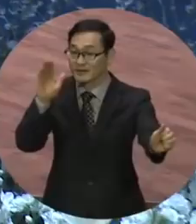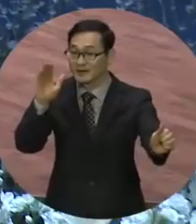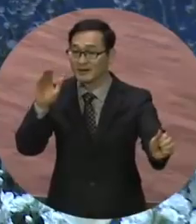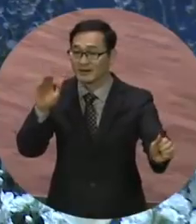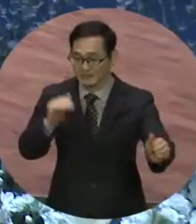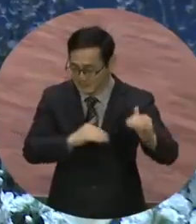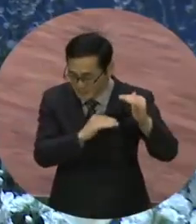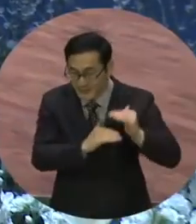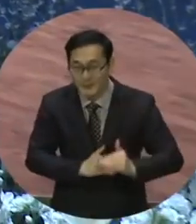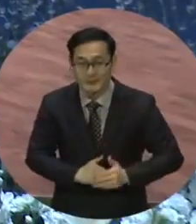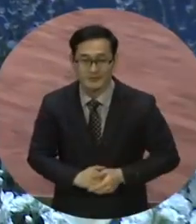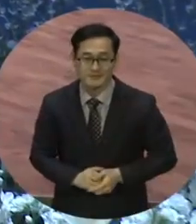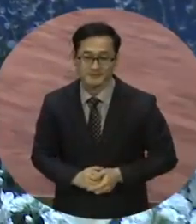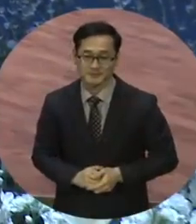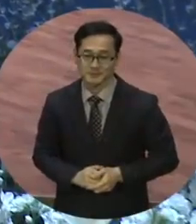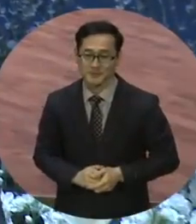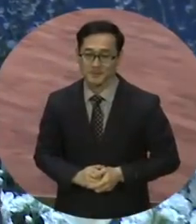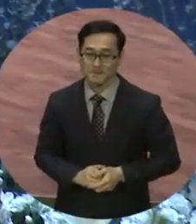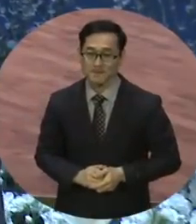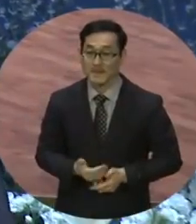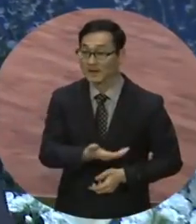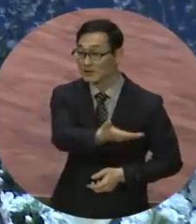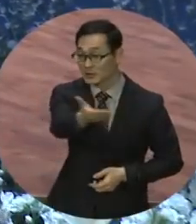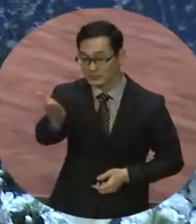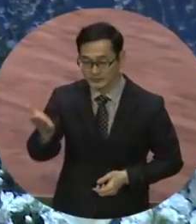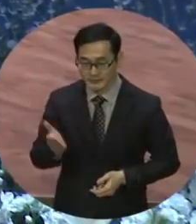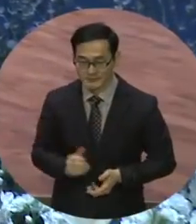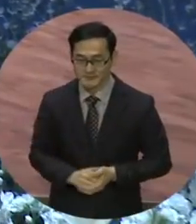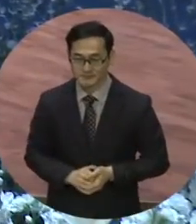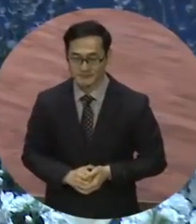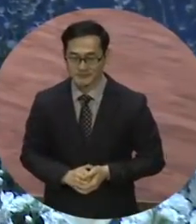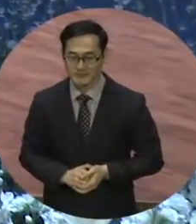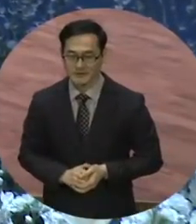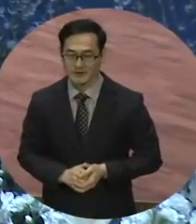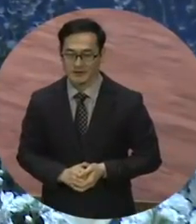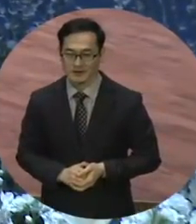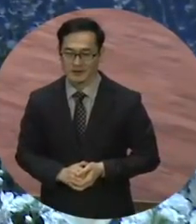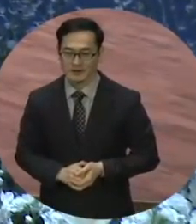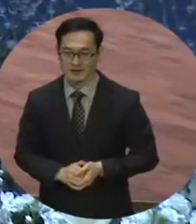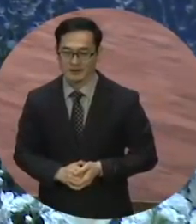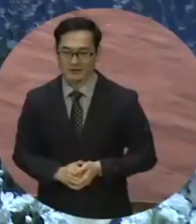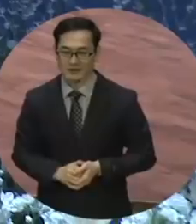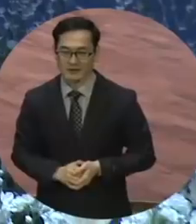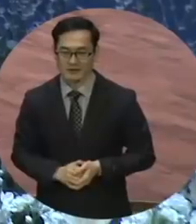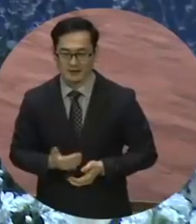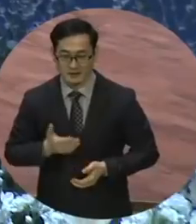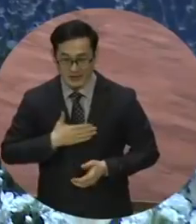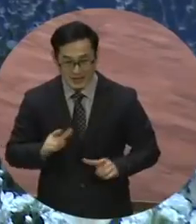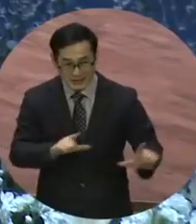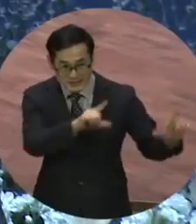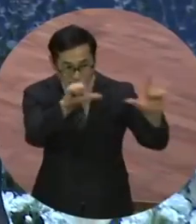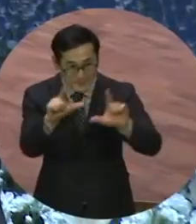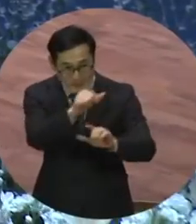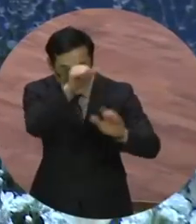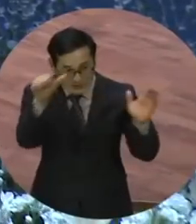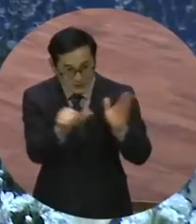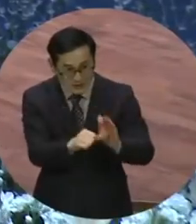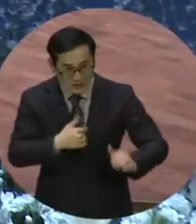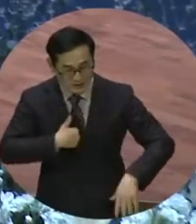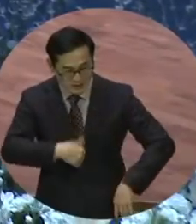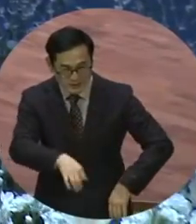있습니다. 우리 영계의 성도들 오늘 말씀을 통해서 절대 불가능의 상태에 있던 이